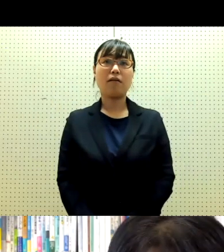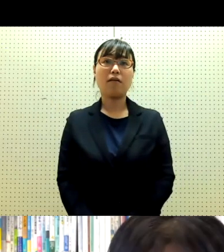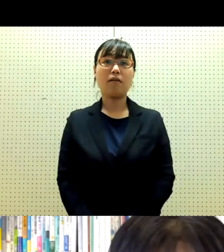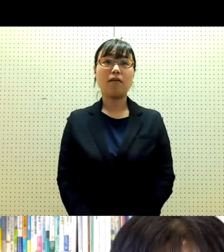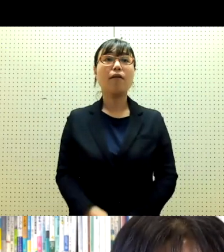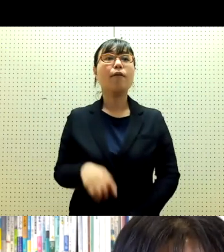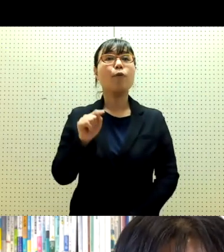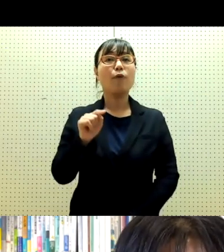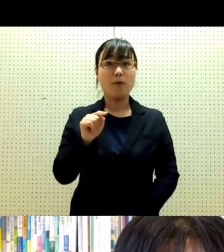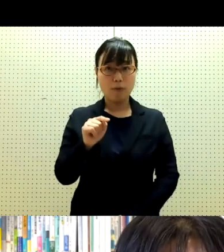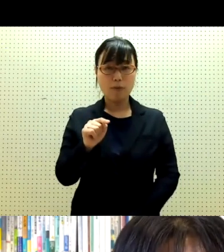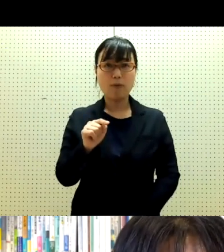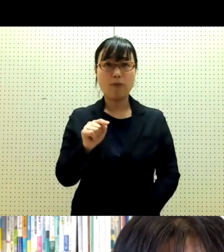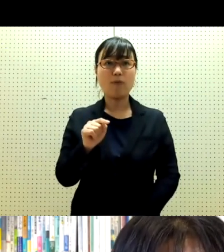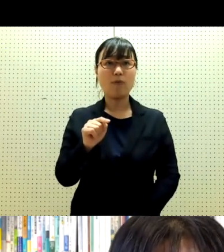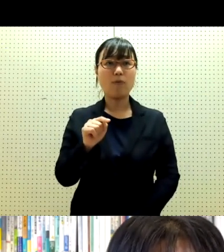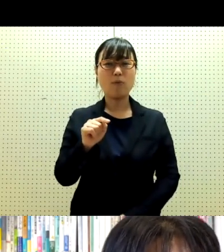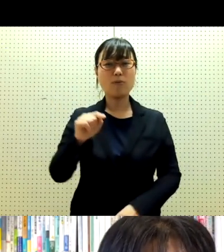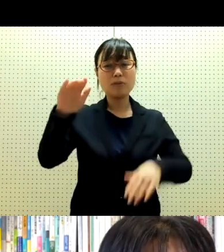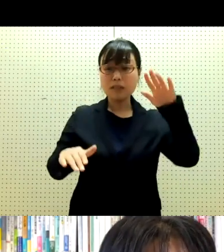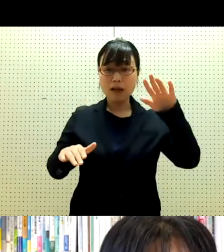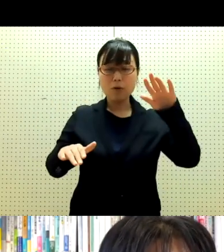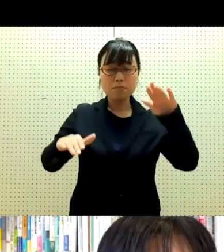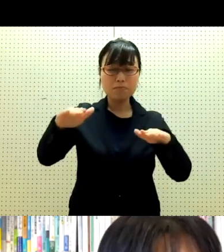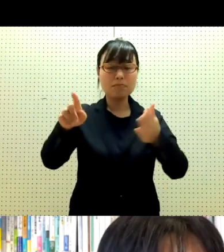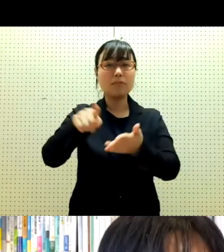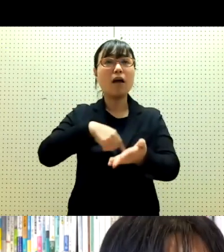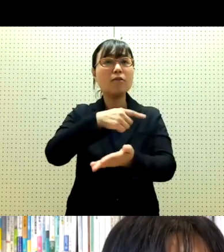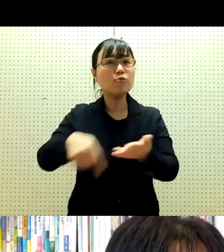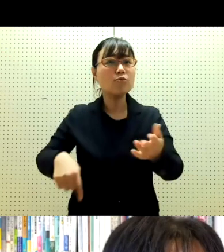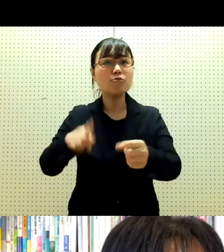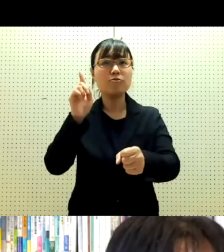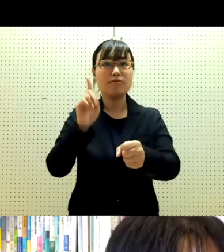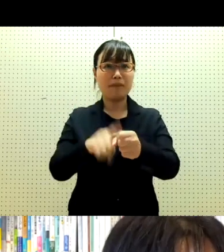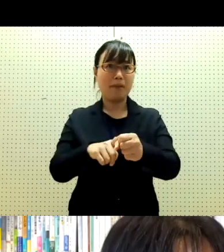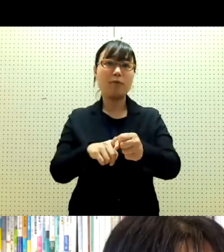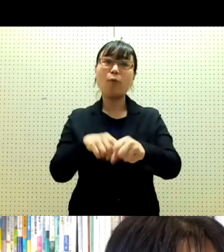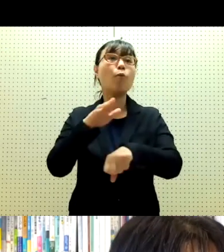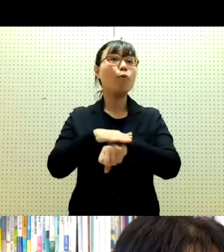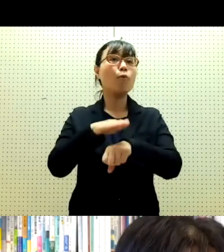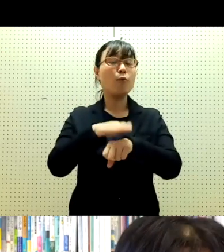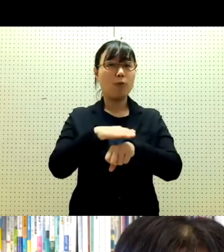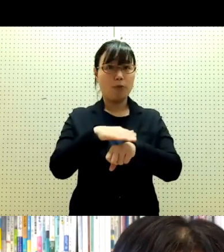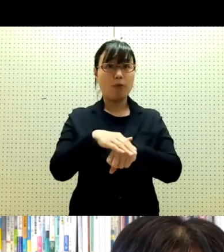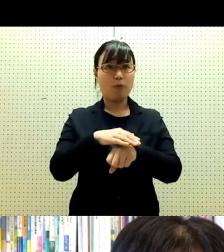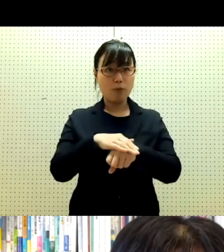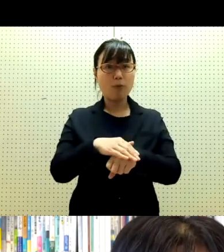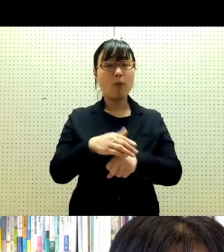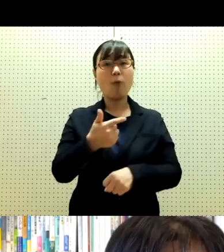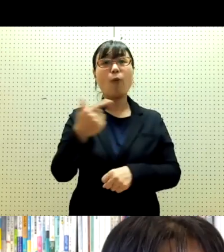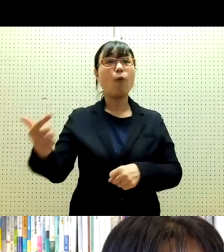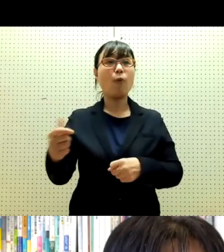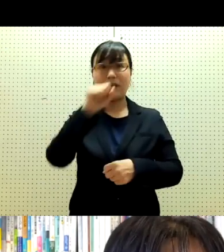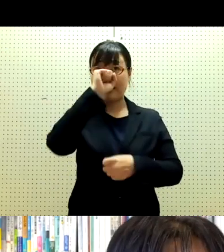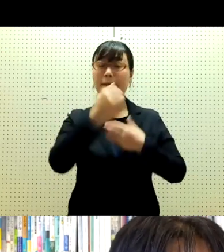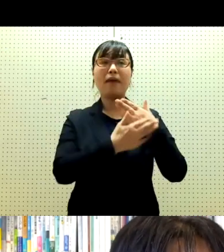ですね、解消することが、大きなメリットになってくるだろう。 例えばですね、それは、今まで紙と